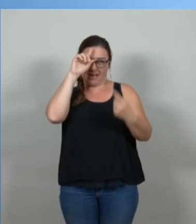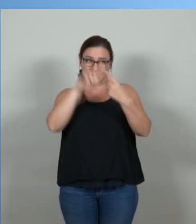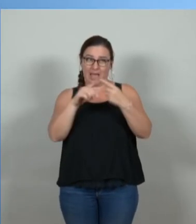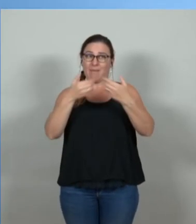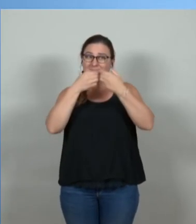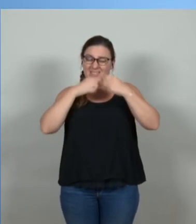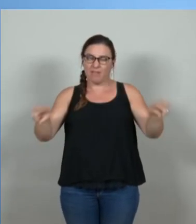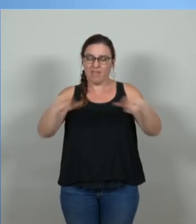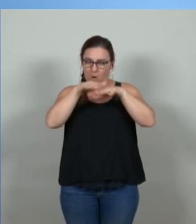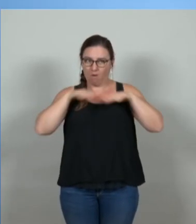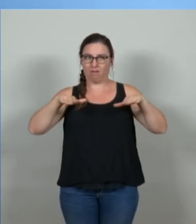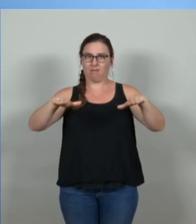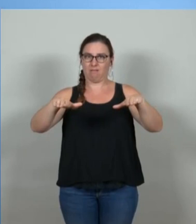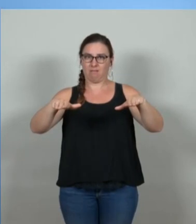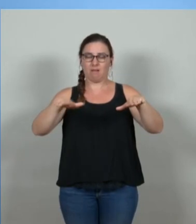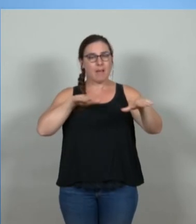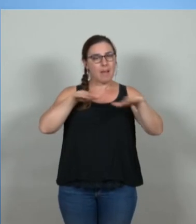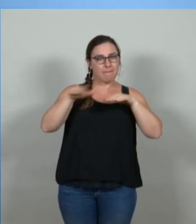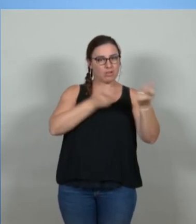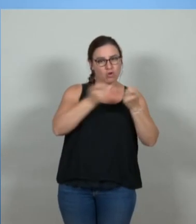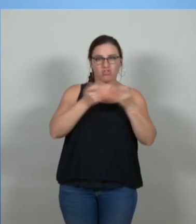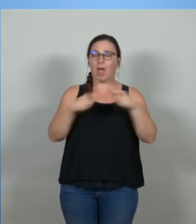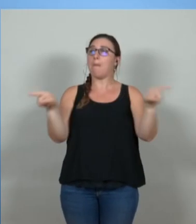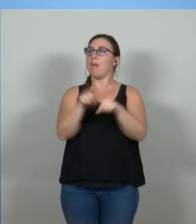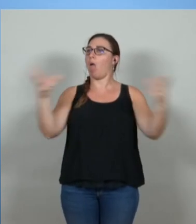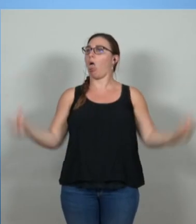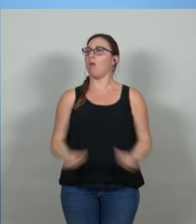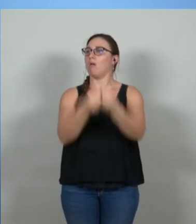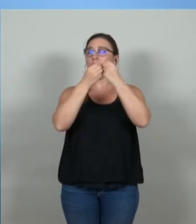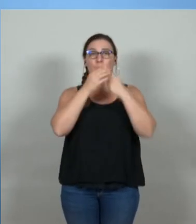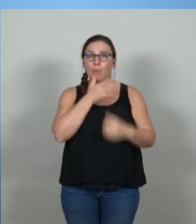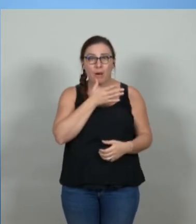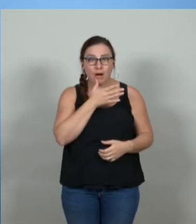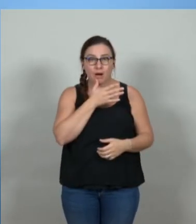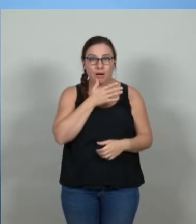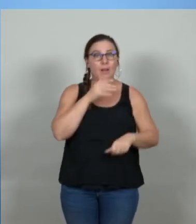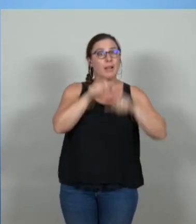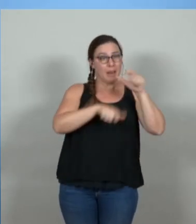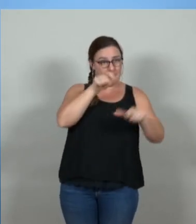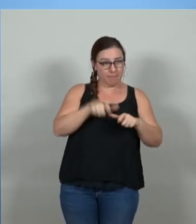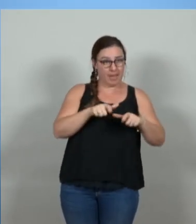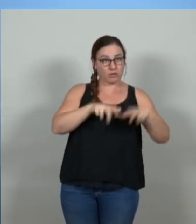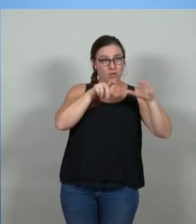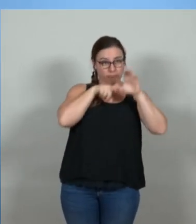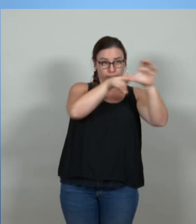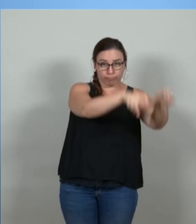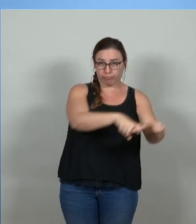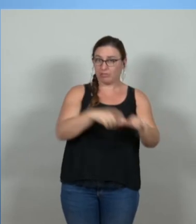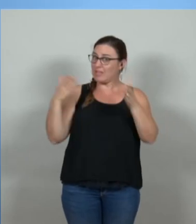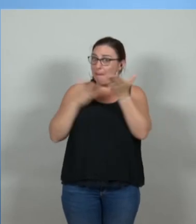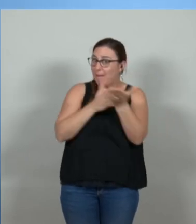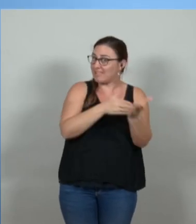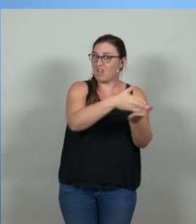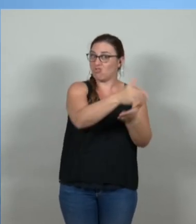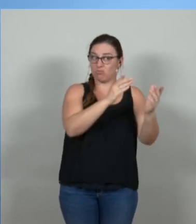différents et notre manière de la régler ne peut pas être identique d'un côté nous avons des personnes qui ont déjà des logements mobiles et qui sont de passage et